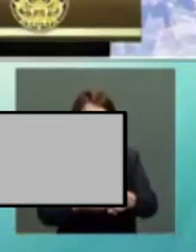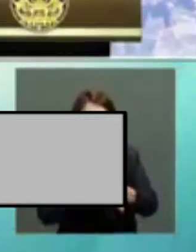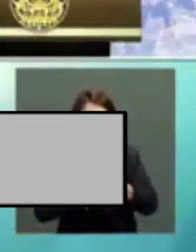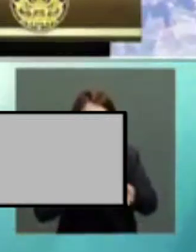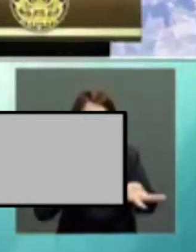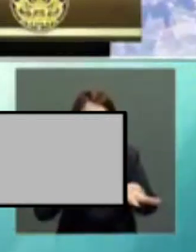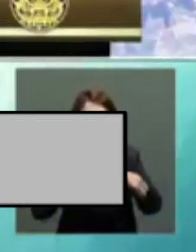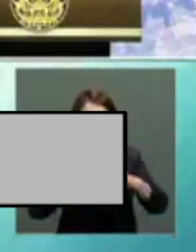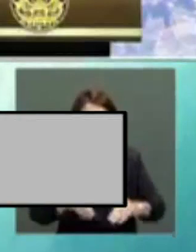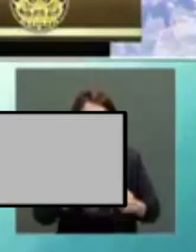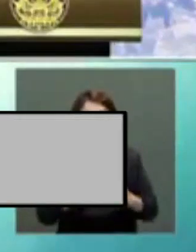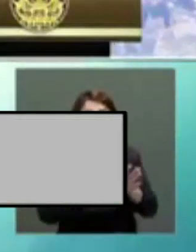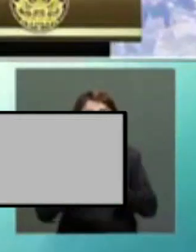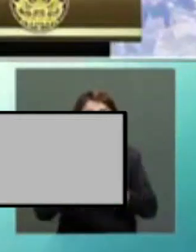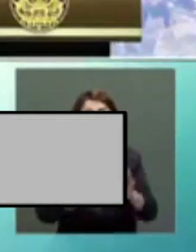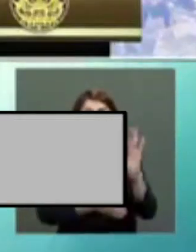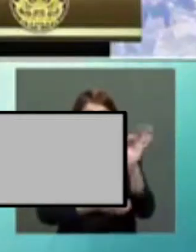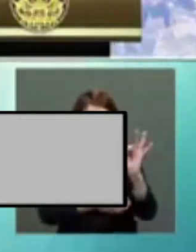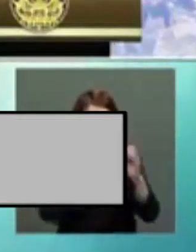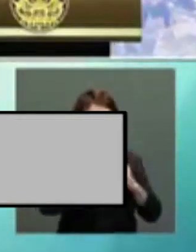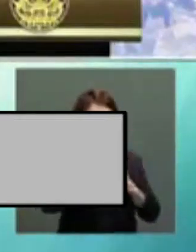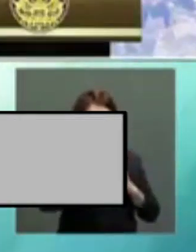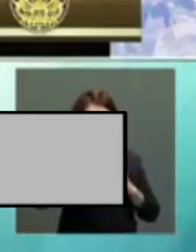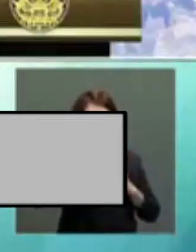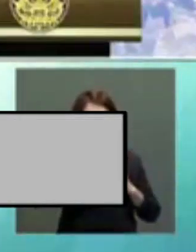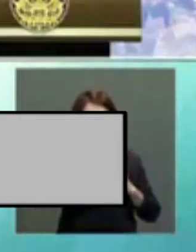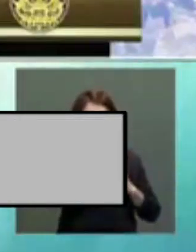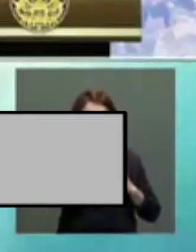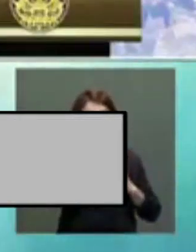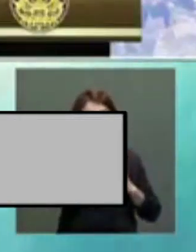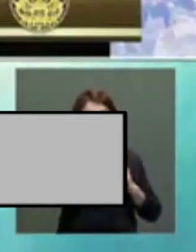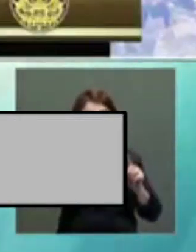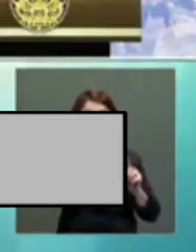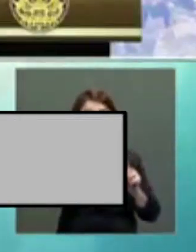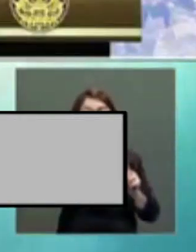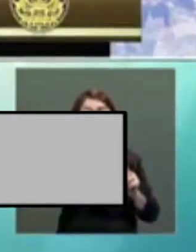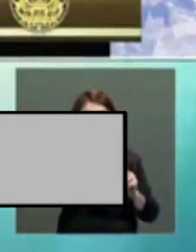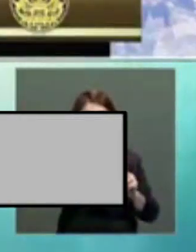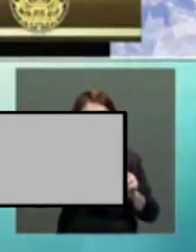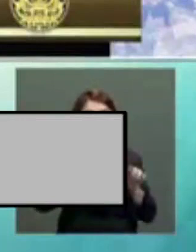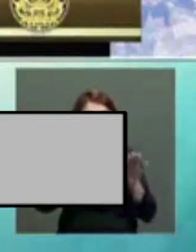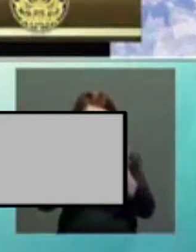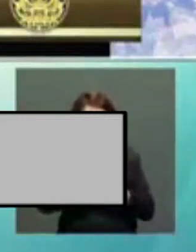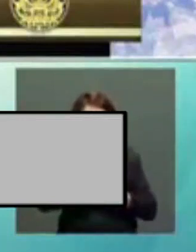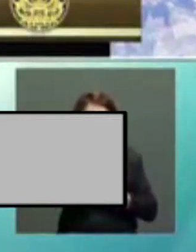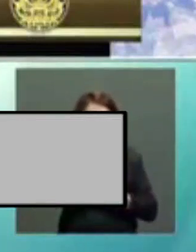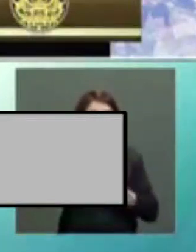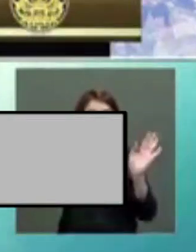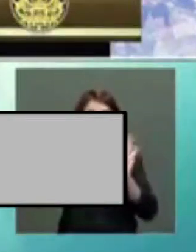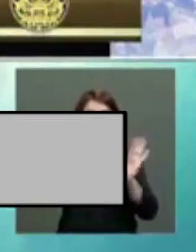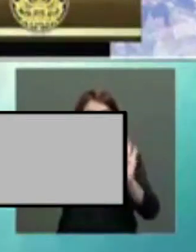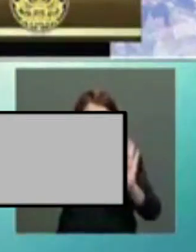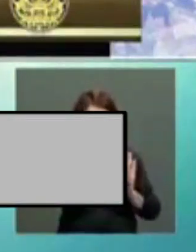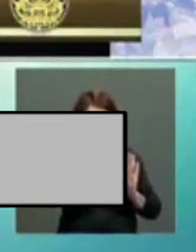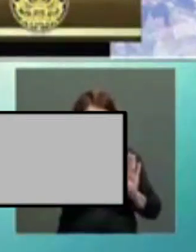จะเห็นนะครับเส้นสีฟ้าข้างบนก็จะมีแนวโน้มจะออกไปทางขวามือนะครับเลี้ยวขวาออกไปไม่พุ่งขึ้น